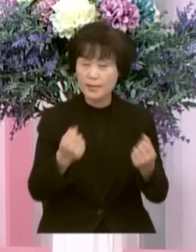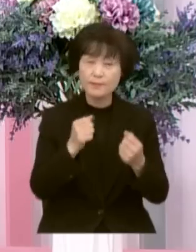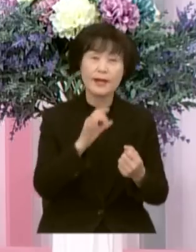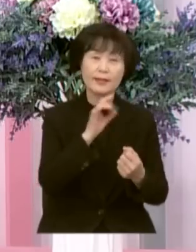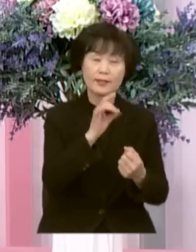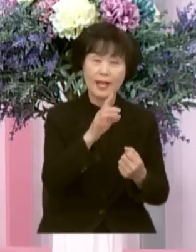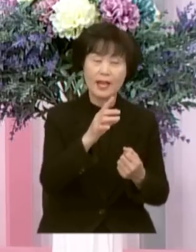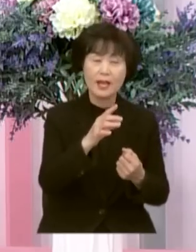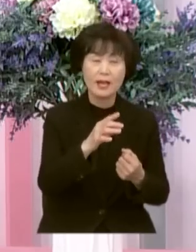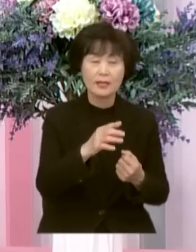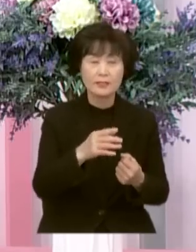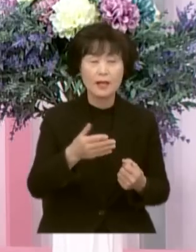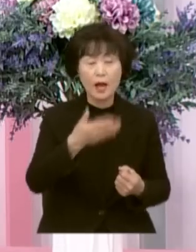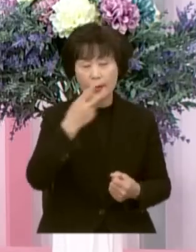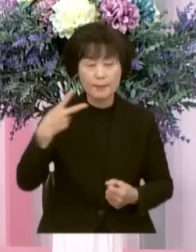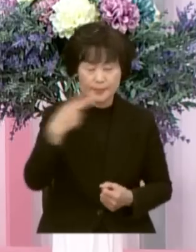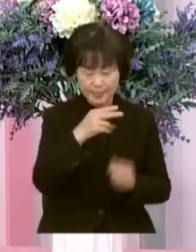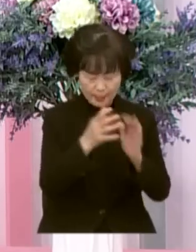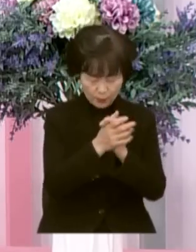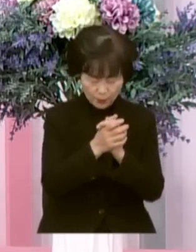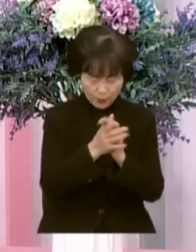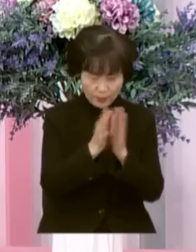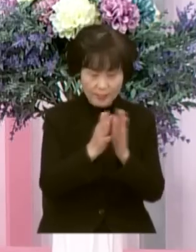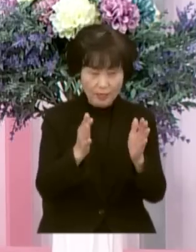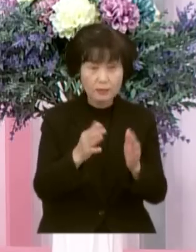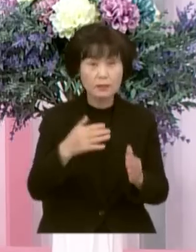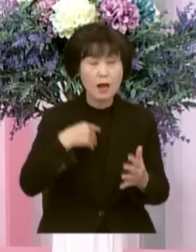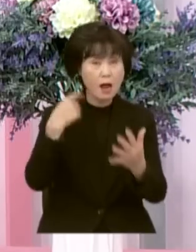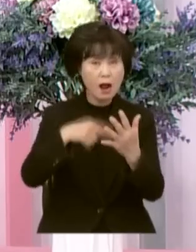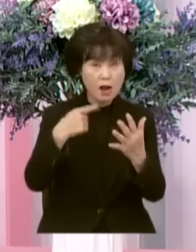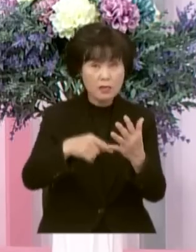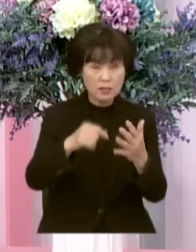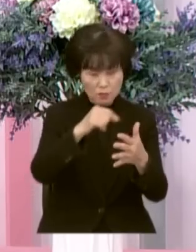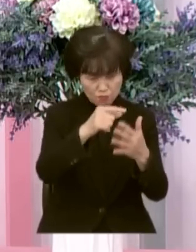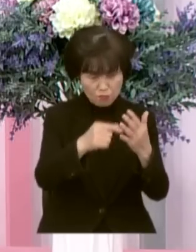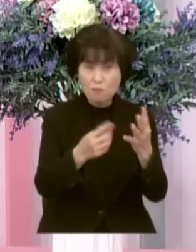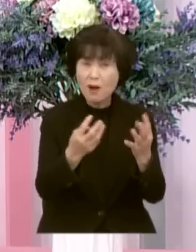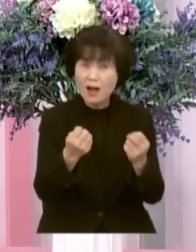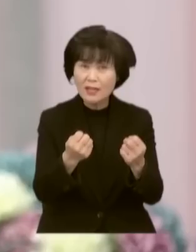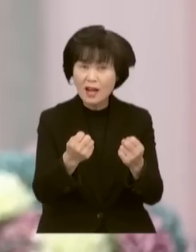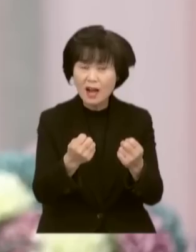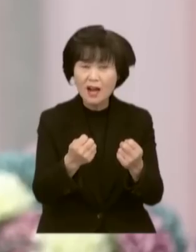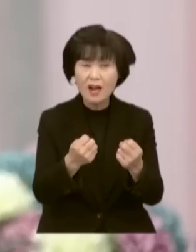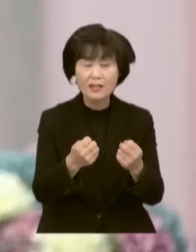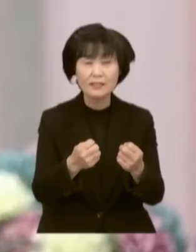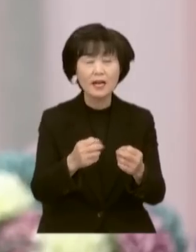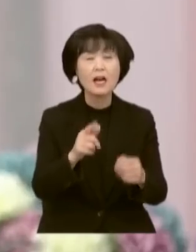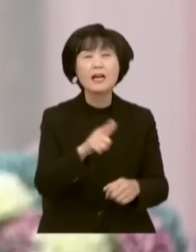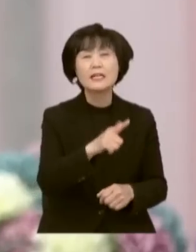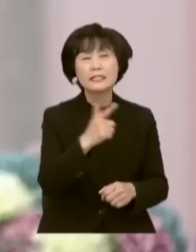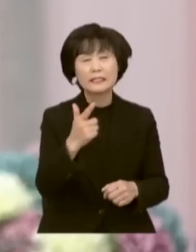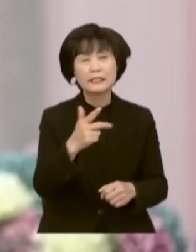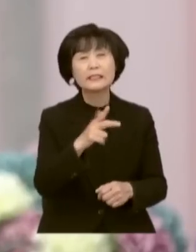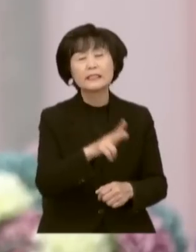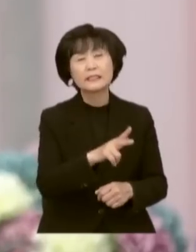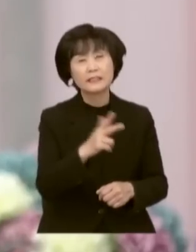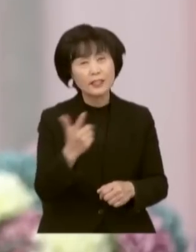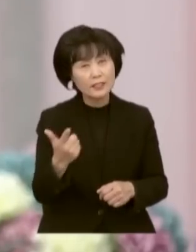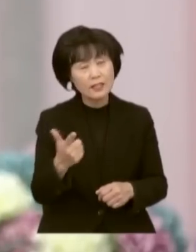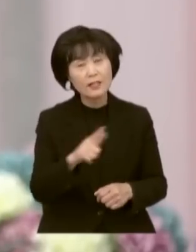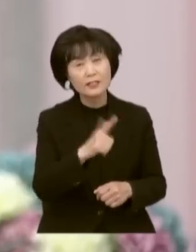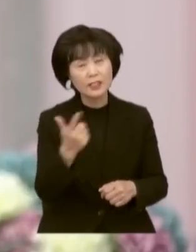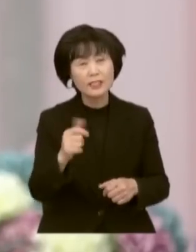되니까 금식 기도를 해보자. 근데 이제 수업이 너무 많으니까 다 할 수 없으니까 저녁 5시 이후에 안 먹는